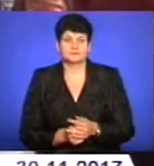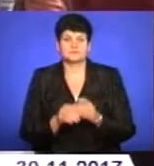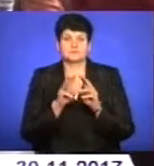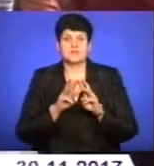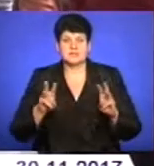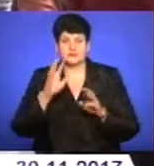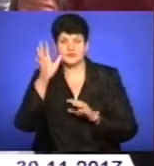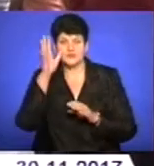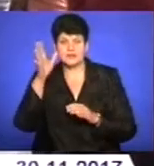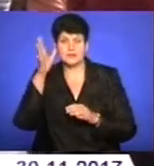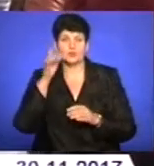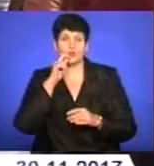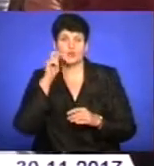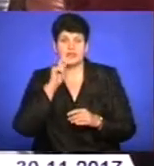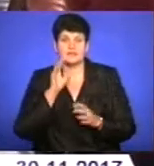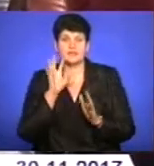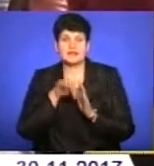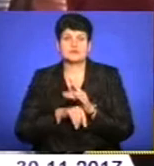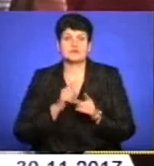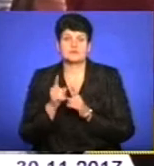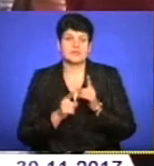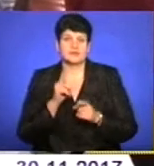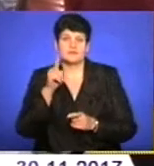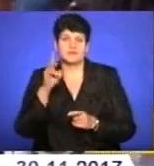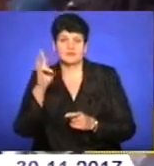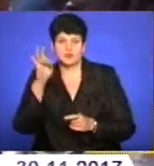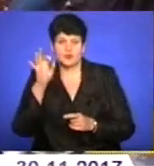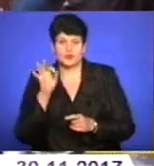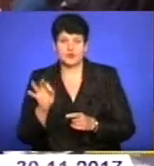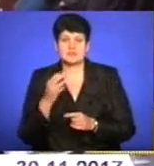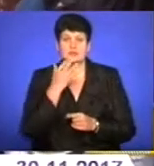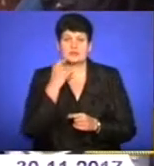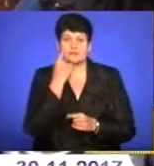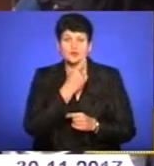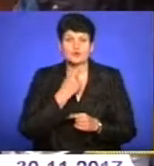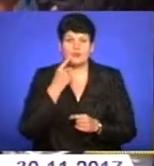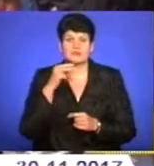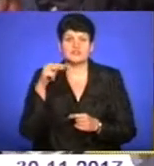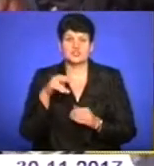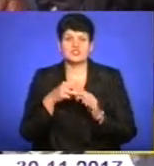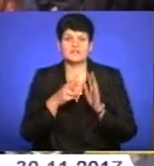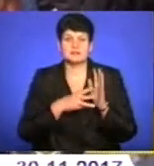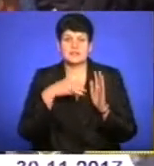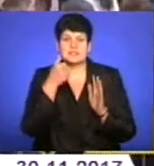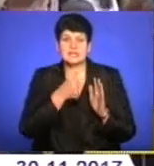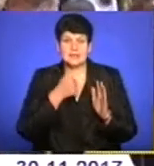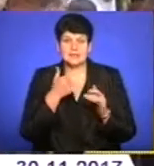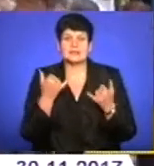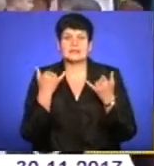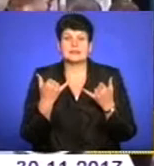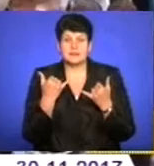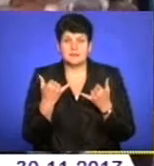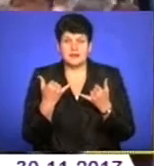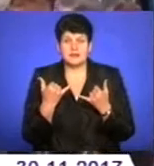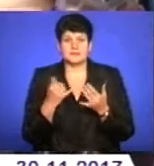Міністерство освіти і науки України внесло зміни до зовнішнього незалежного оцінювання з іноземної мови на 2018 рік. Відтепер завдання